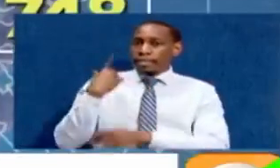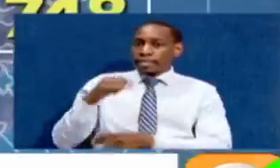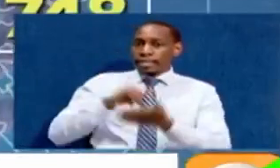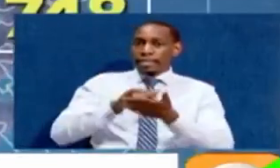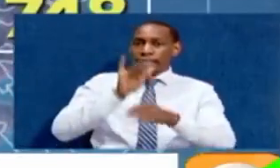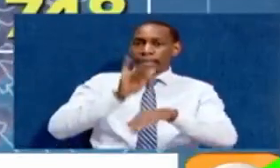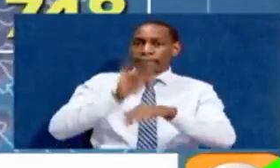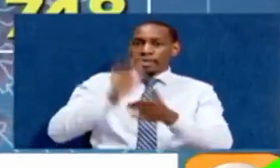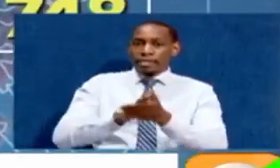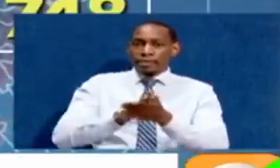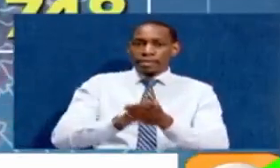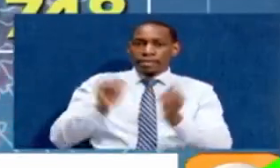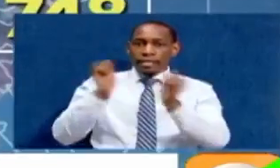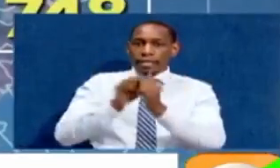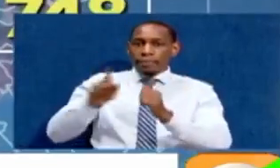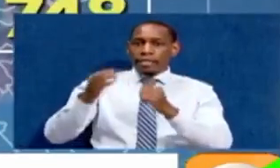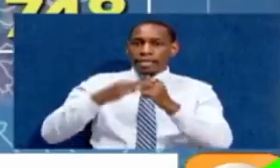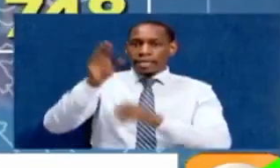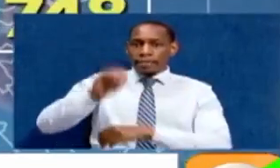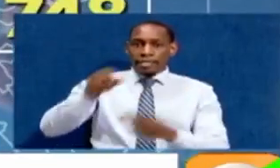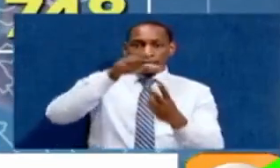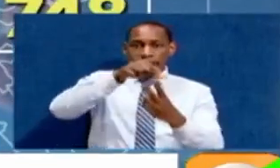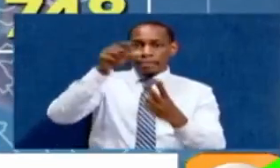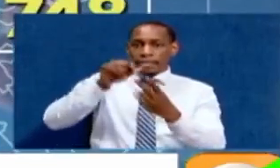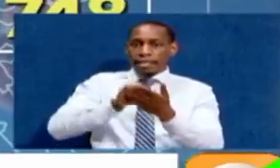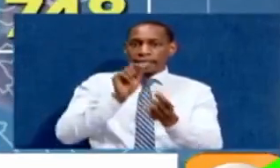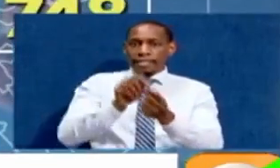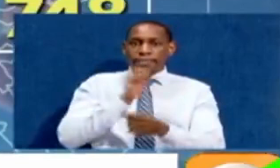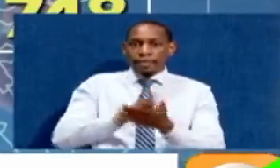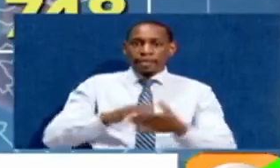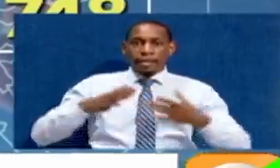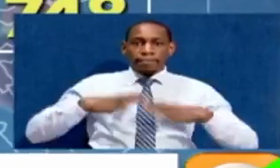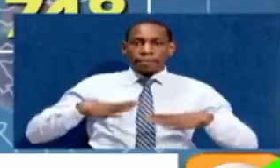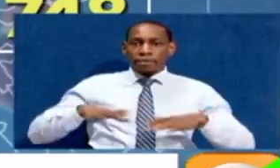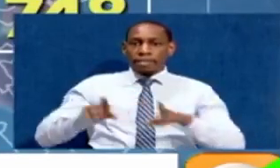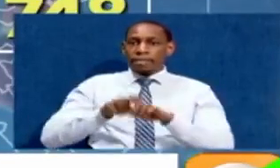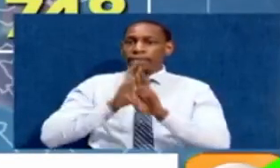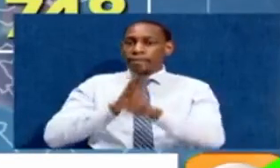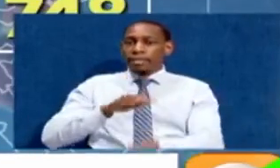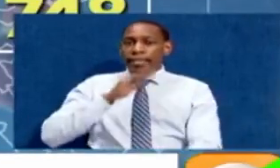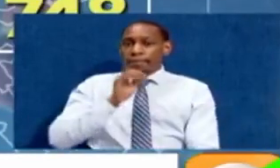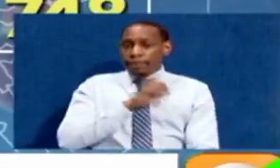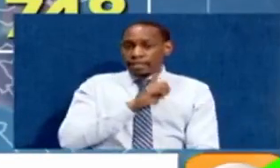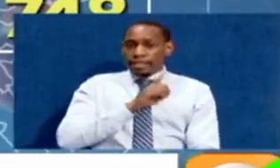ambapo maambukizi yalikuwa asilimia 10.8 ya sampuli zilizopimwa. Watu watano hata hivyo wameripotiwa